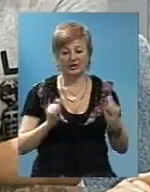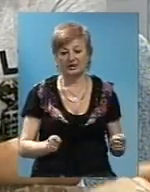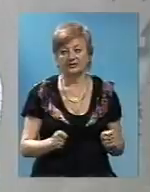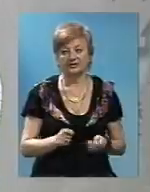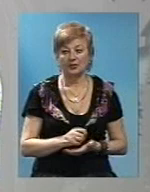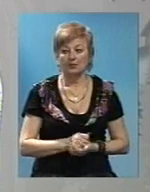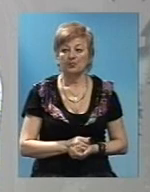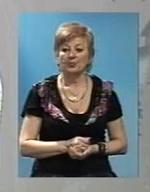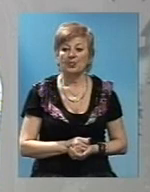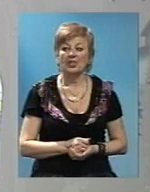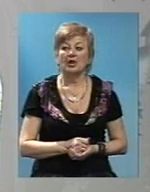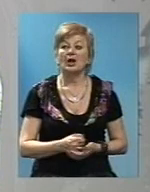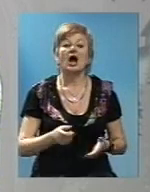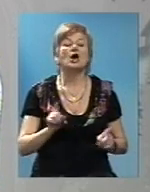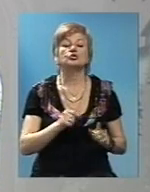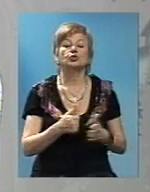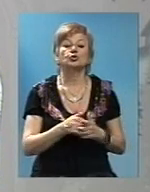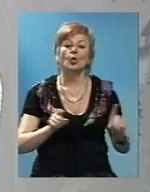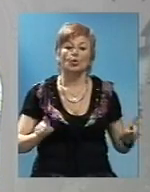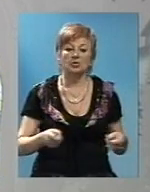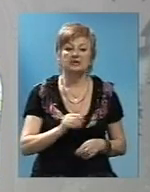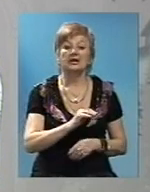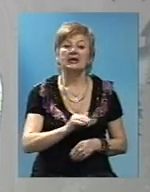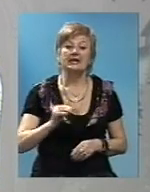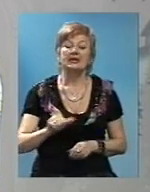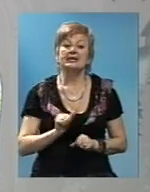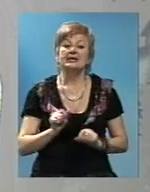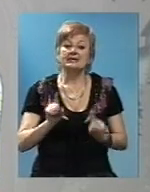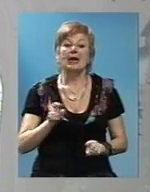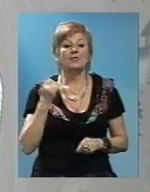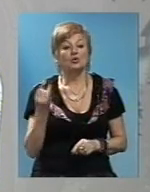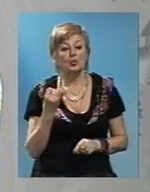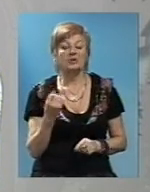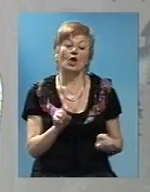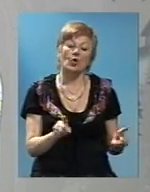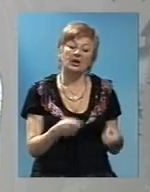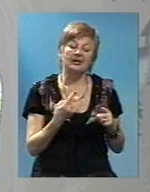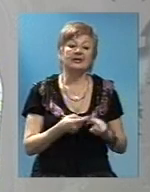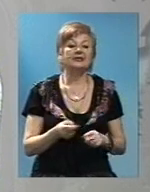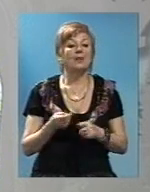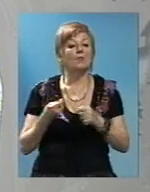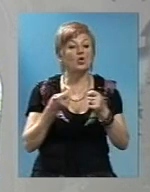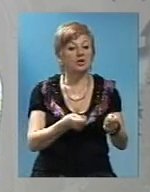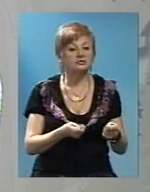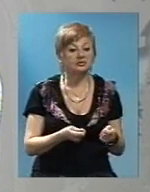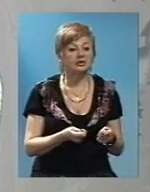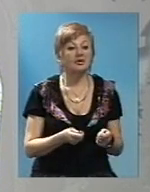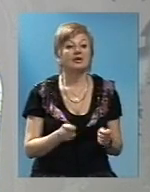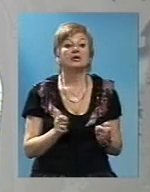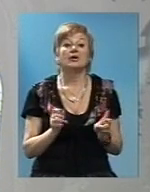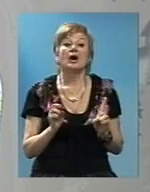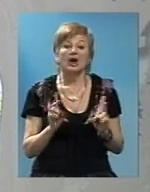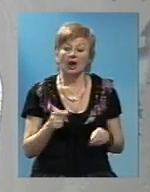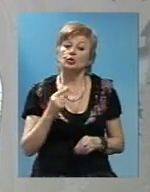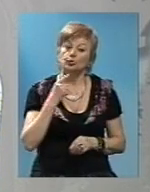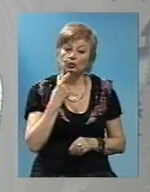світу. Ось щодо організації. Діти виступили ініціаторами і організаторами цієї поїздки. Як цей процес, як складно